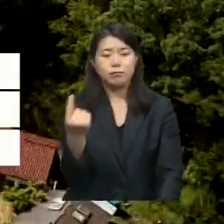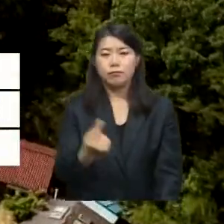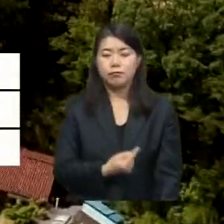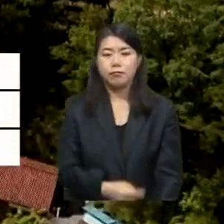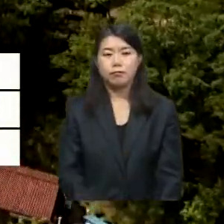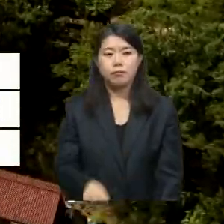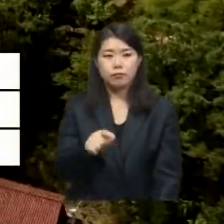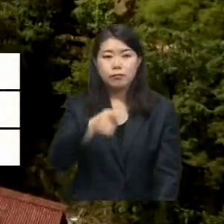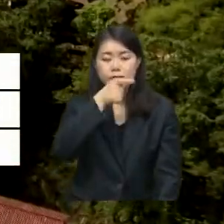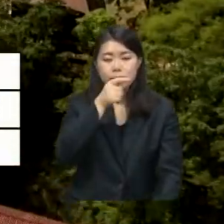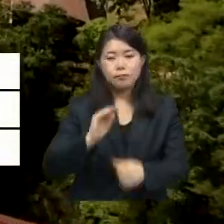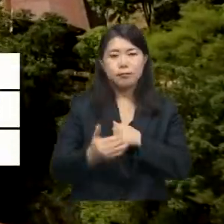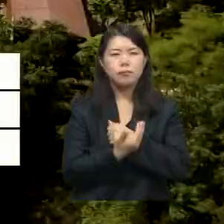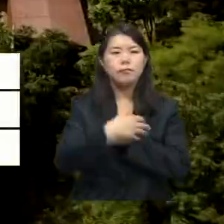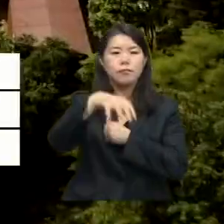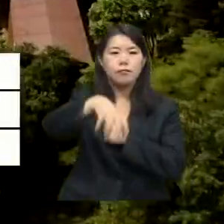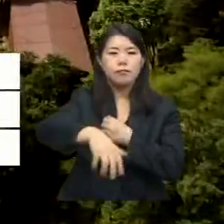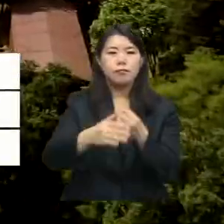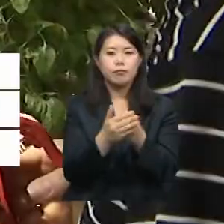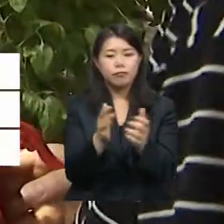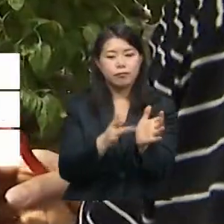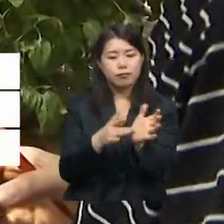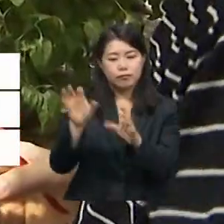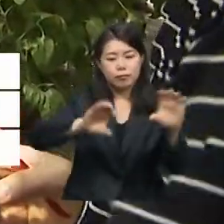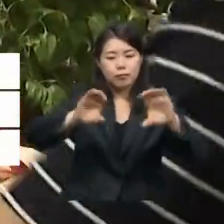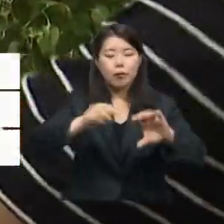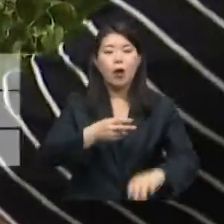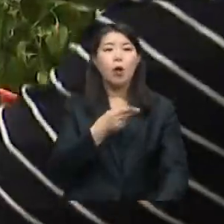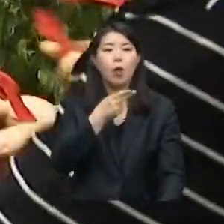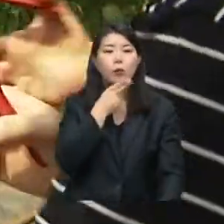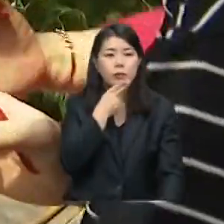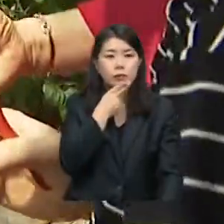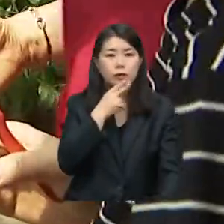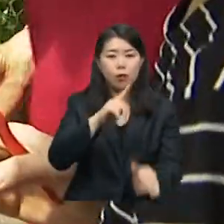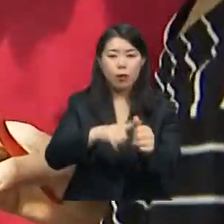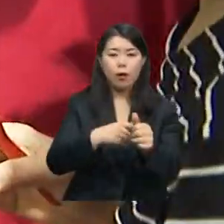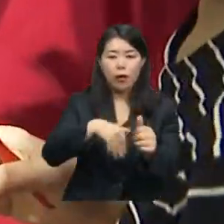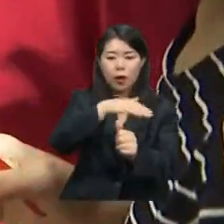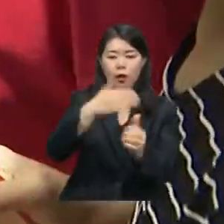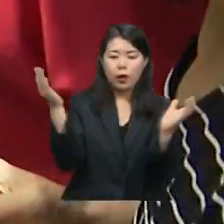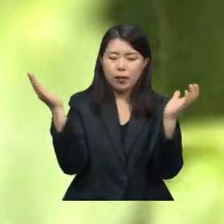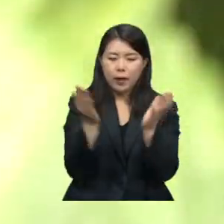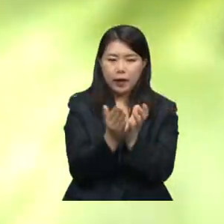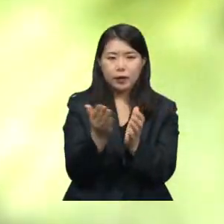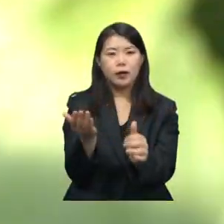팔당상수원 보호구역에서는 화학농약을 전혀 사용하지 않는 친환경